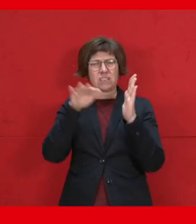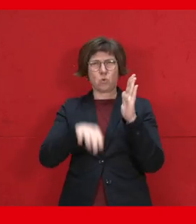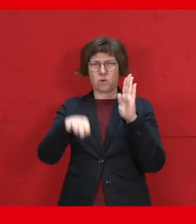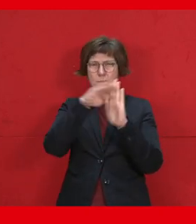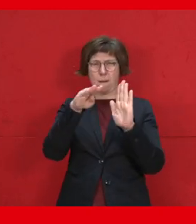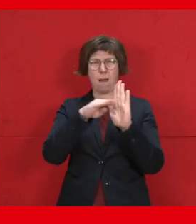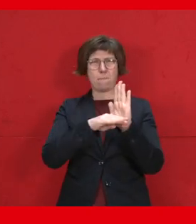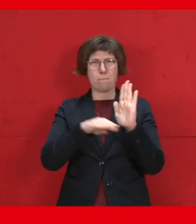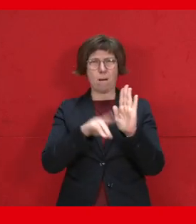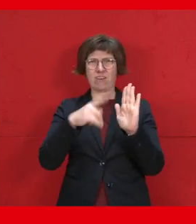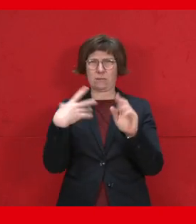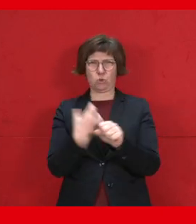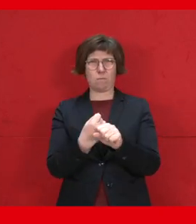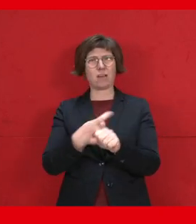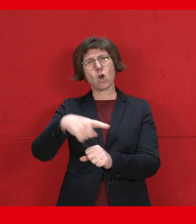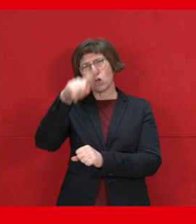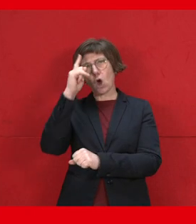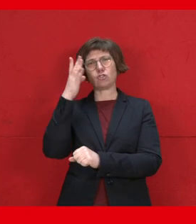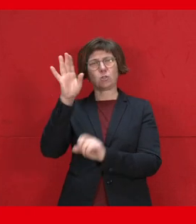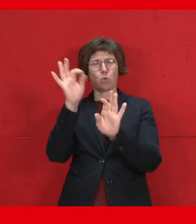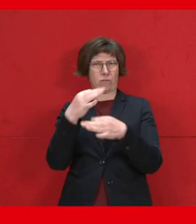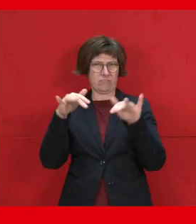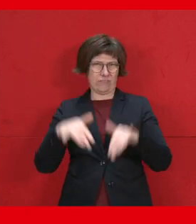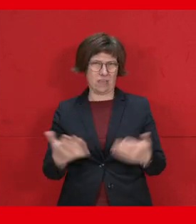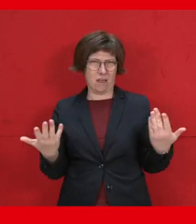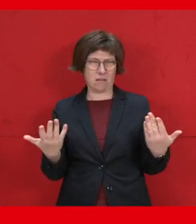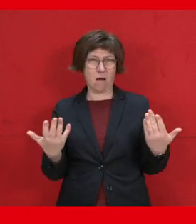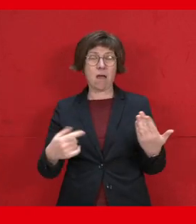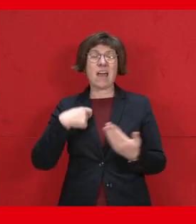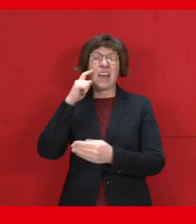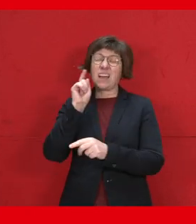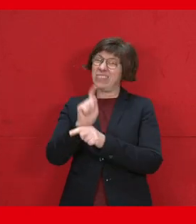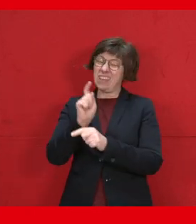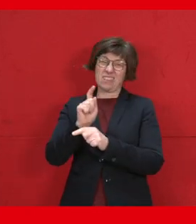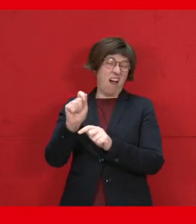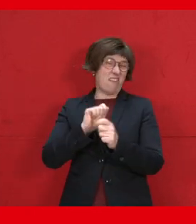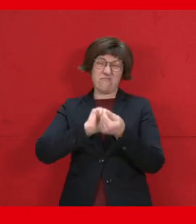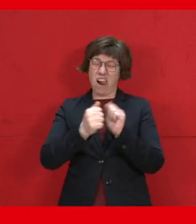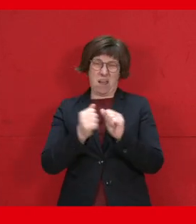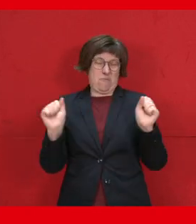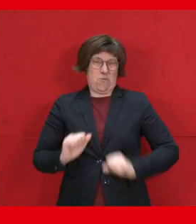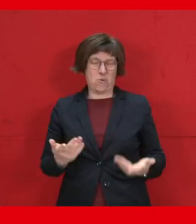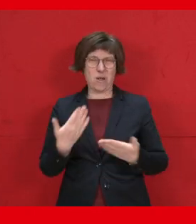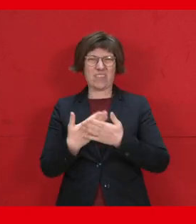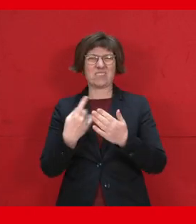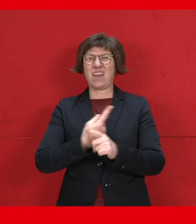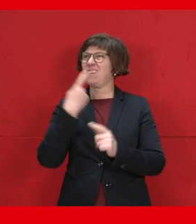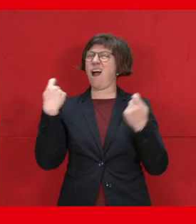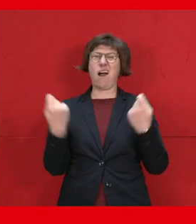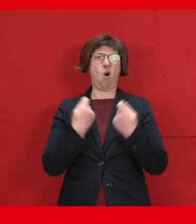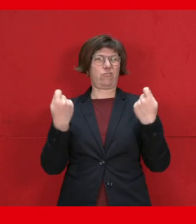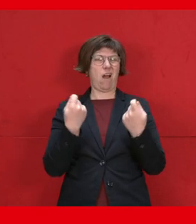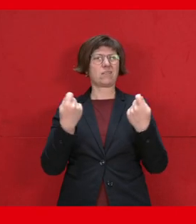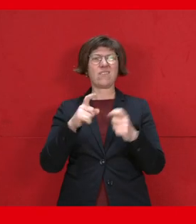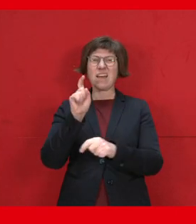eigentlich passieren muss, um Deutschland zukunftsfähig zu machen. Es wird wahrscheinlich der digitalste Wahlkampf aller Zeiten, deswegen auch eine Jahresauftaktklausur, die vor